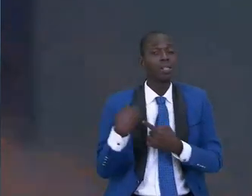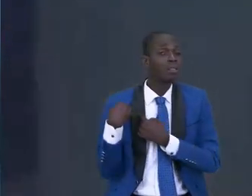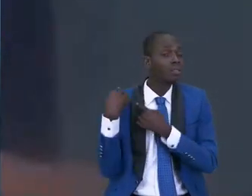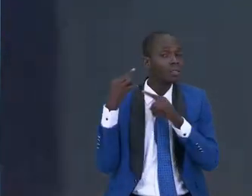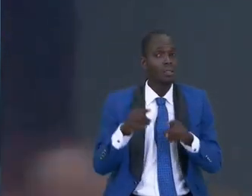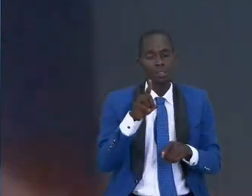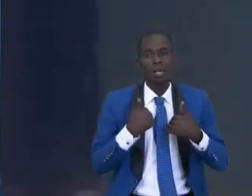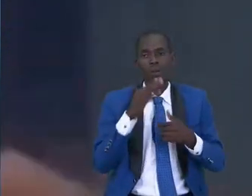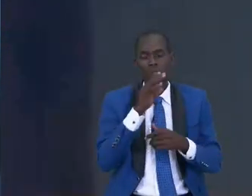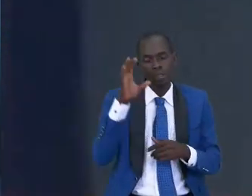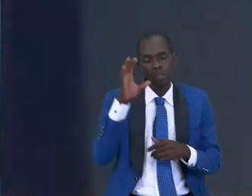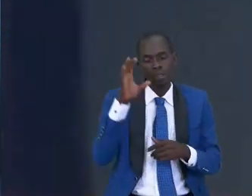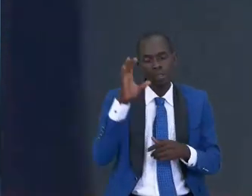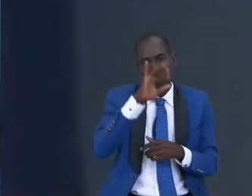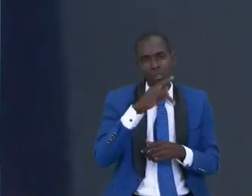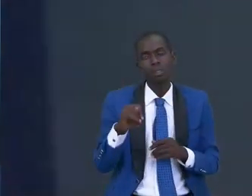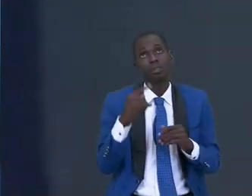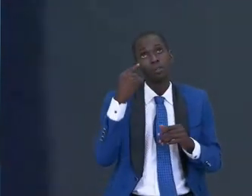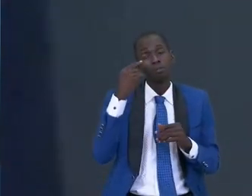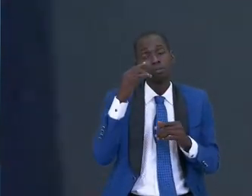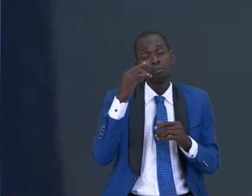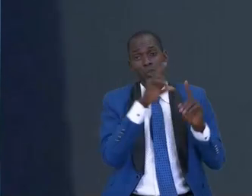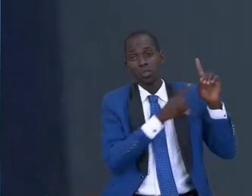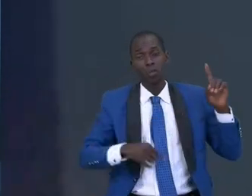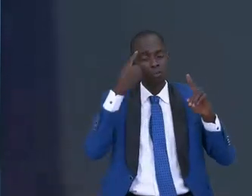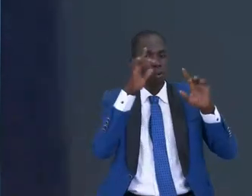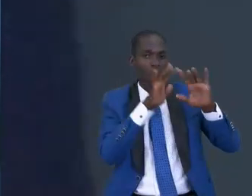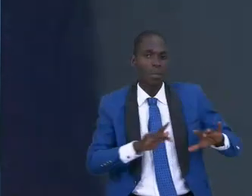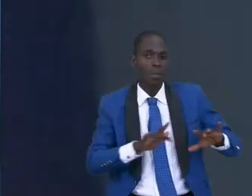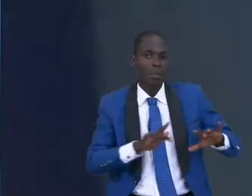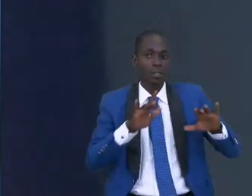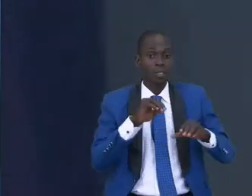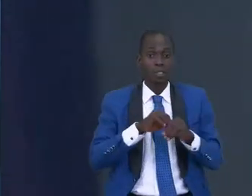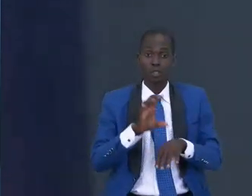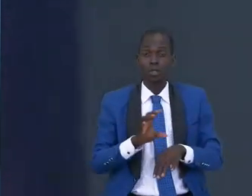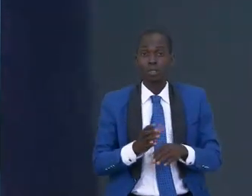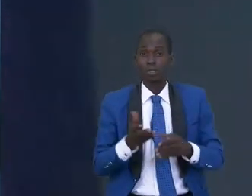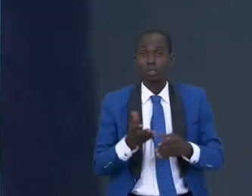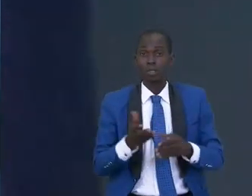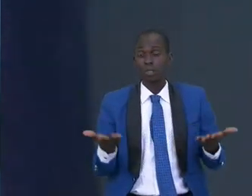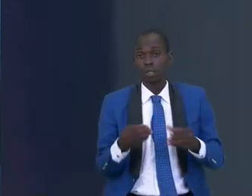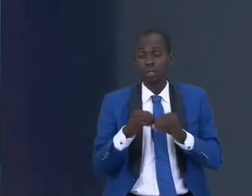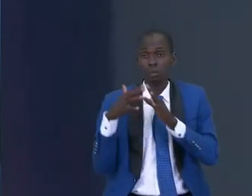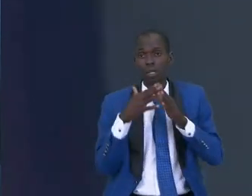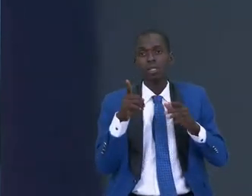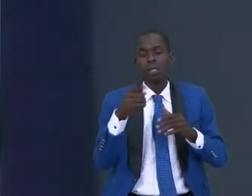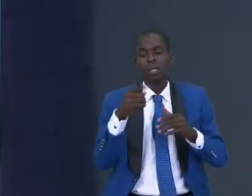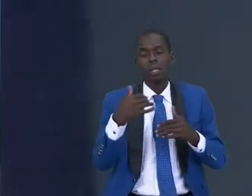mes péchés et je cherchais le Seigneur pour la miséricorde. Et l'Église ici priait pour